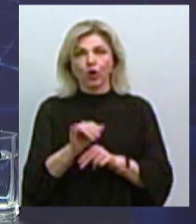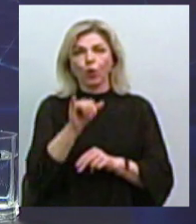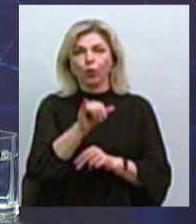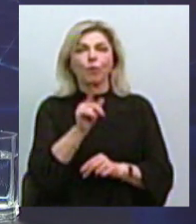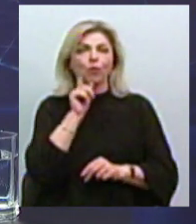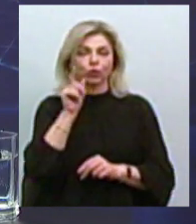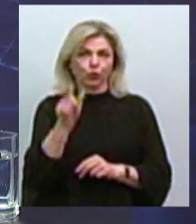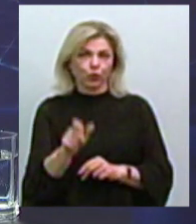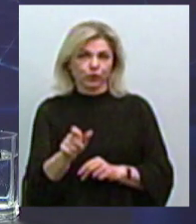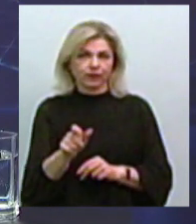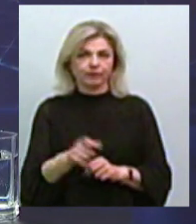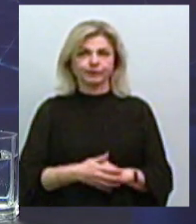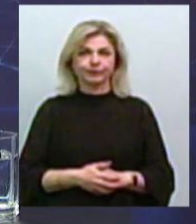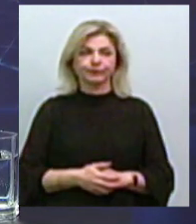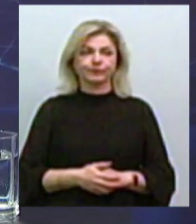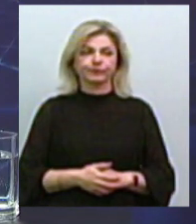людини.